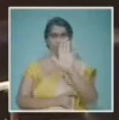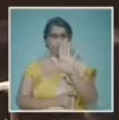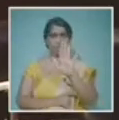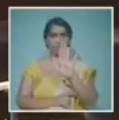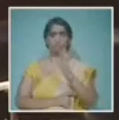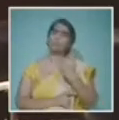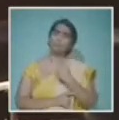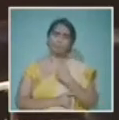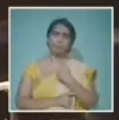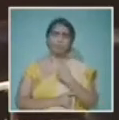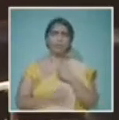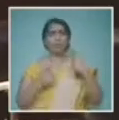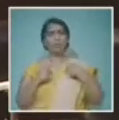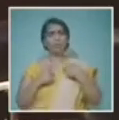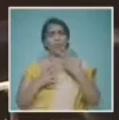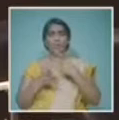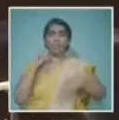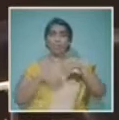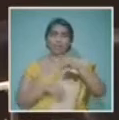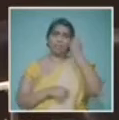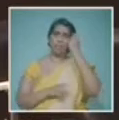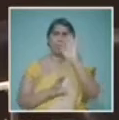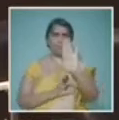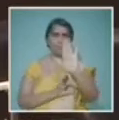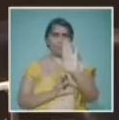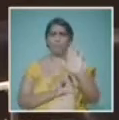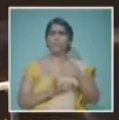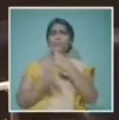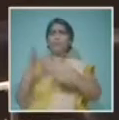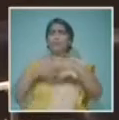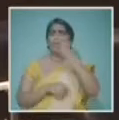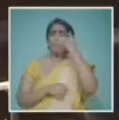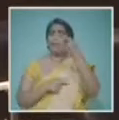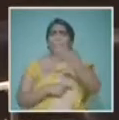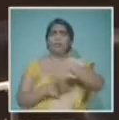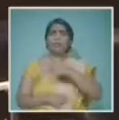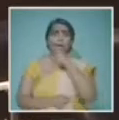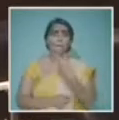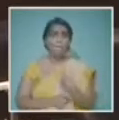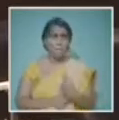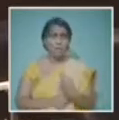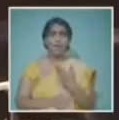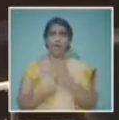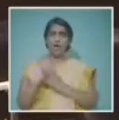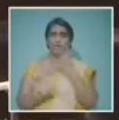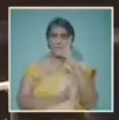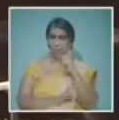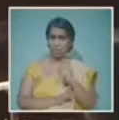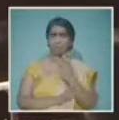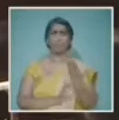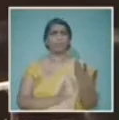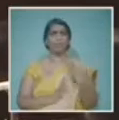තියෙන්නේ. ඒක මම පක්ෂෝ විපක්ෂයක දේශපාලන මතය. හැබැයි මෙයාට තියෙන දේශපාලන මතයක් නෙවෙයි. තමන්ගේ පෙන්ෂන් එකයි අවුරුදු හතරමාරයි,